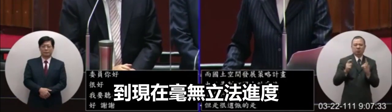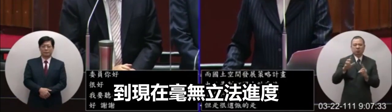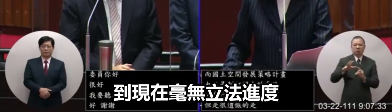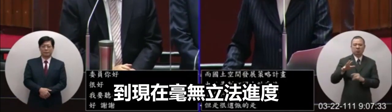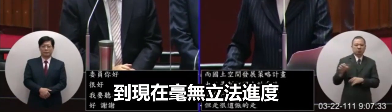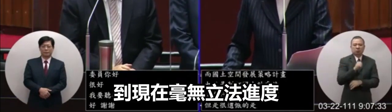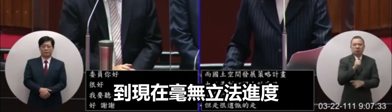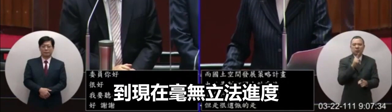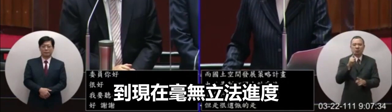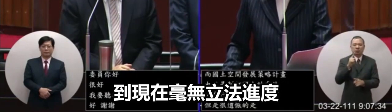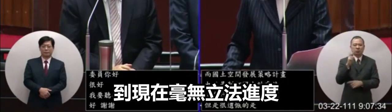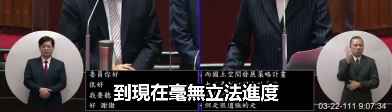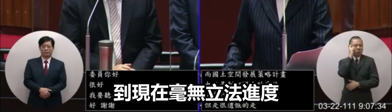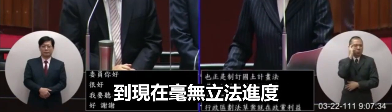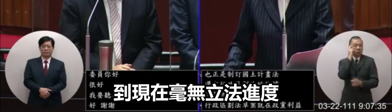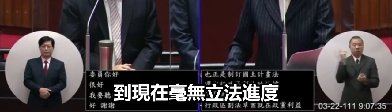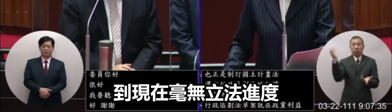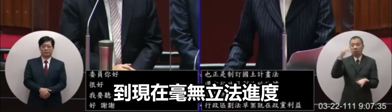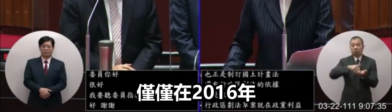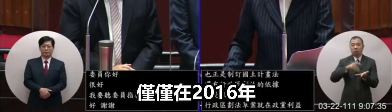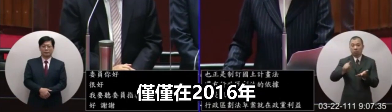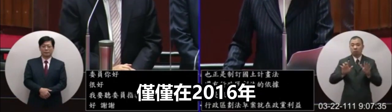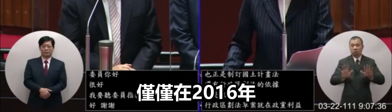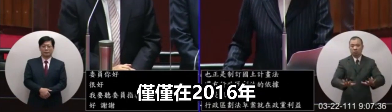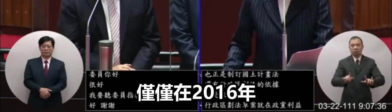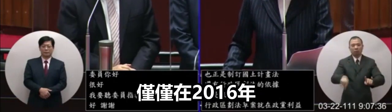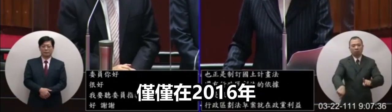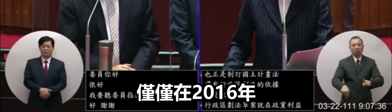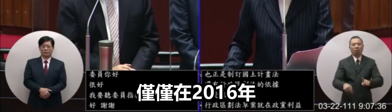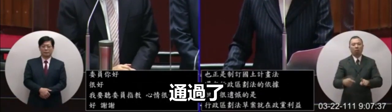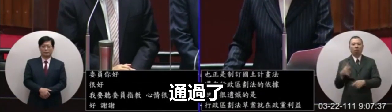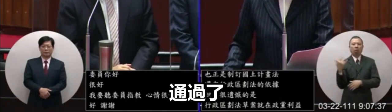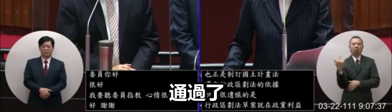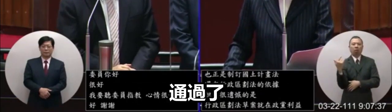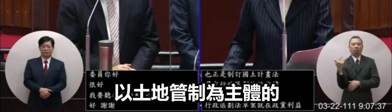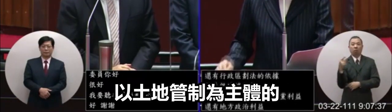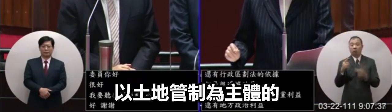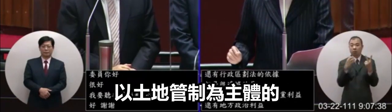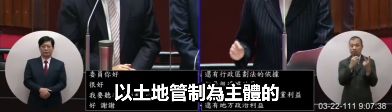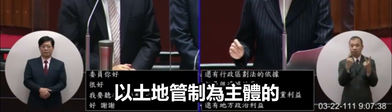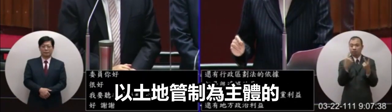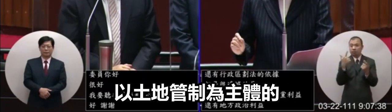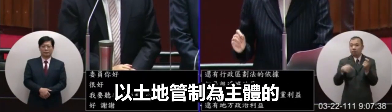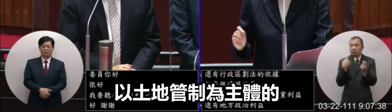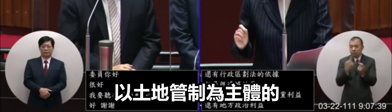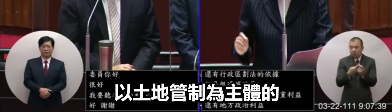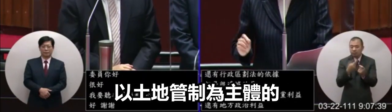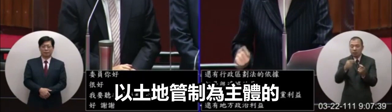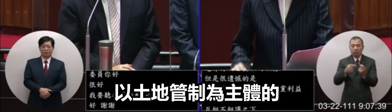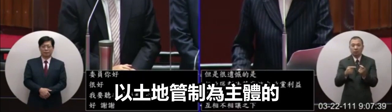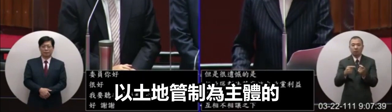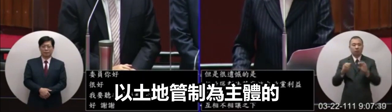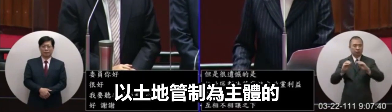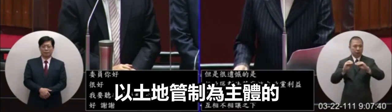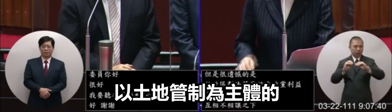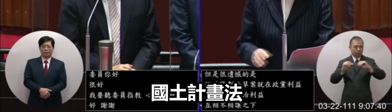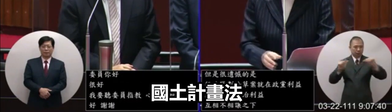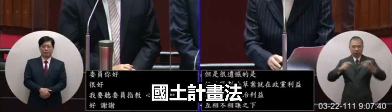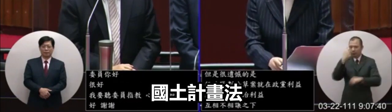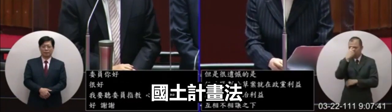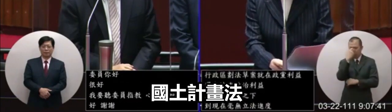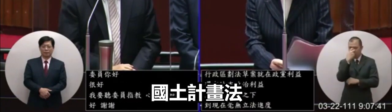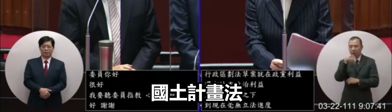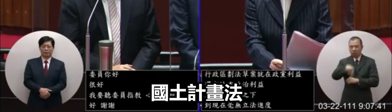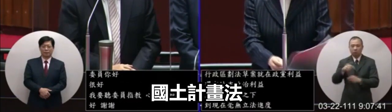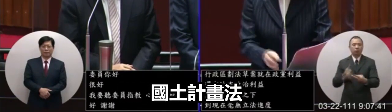现在毫无立法进度。仅仅在2016年通过了以土地管制为主体的国